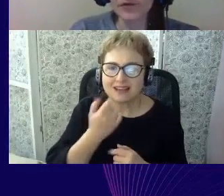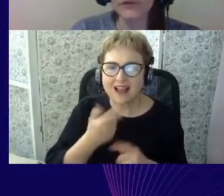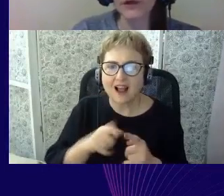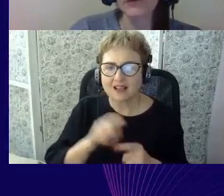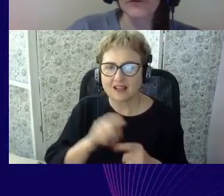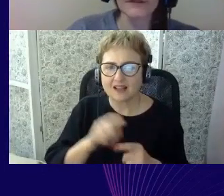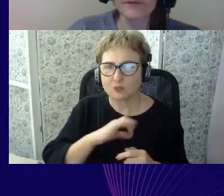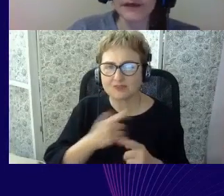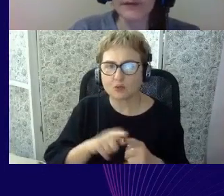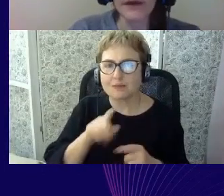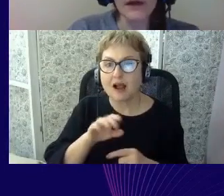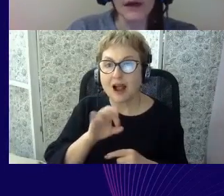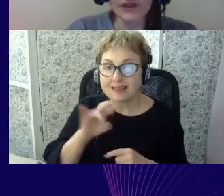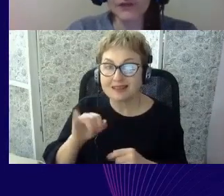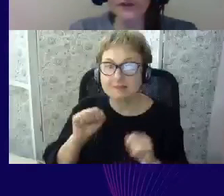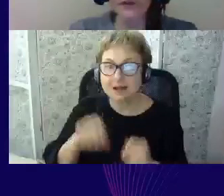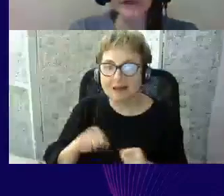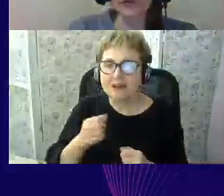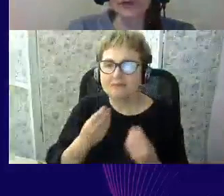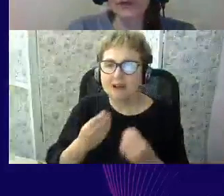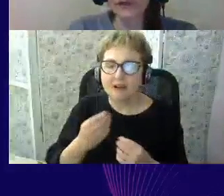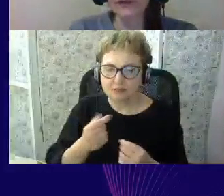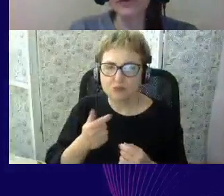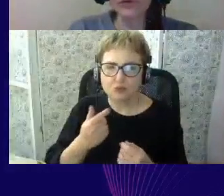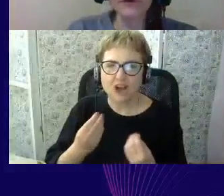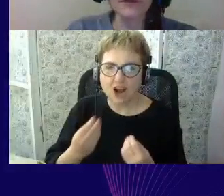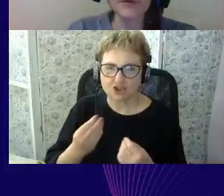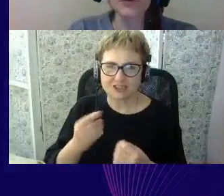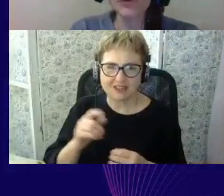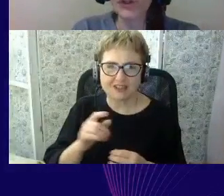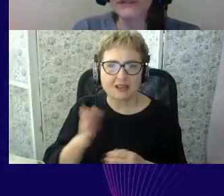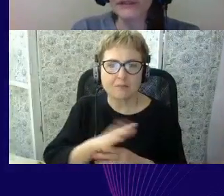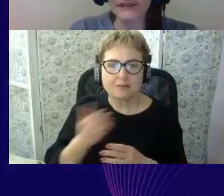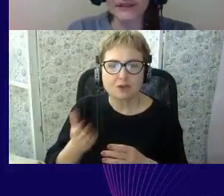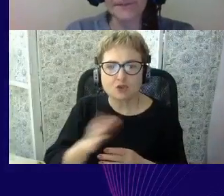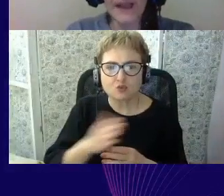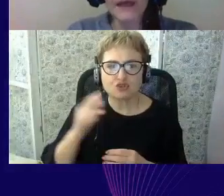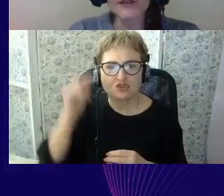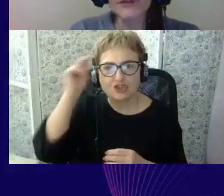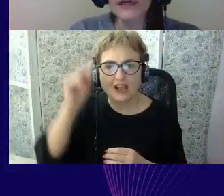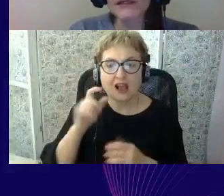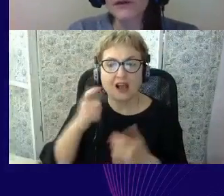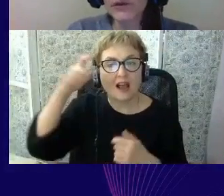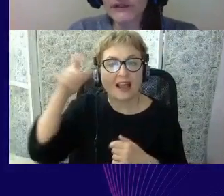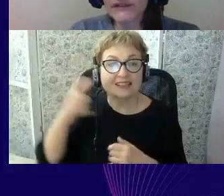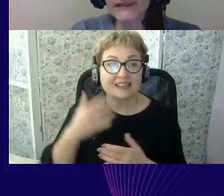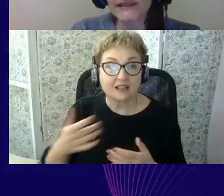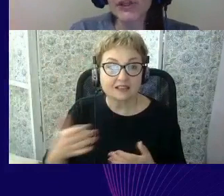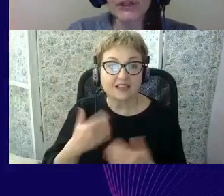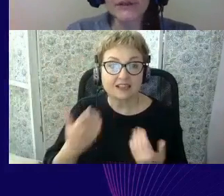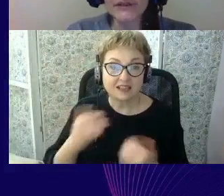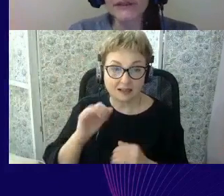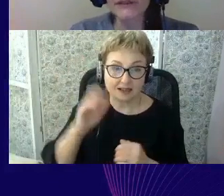материала, с использованием которого они смогли бы качественно подготовиться к итоговой и промежуточной аттестации. Наш федеральный закон о